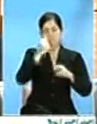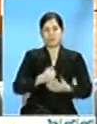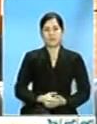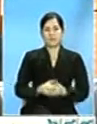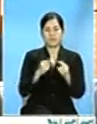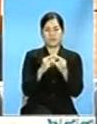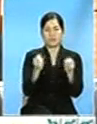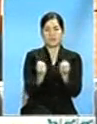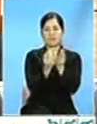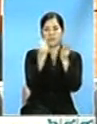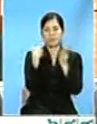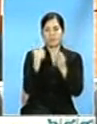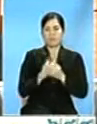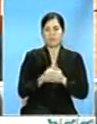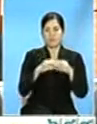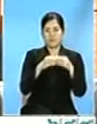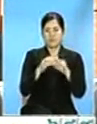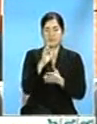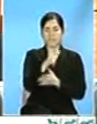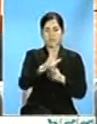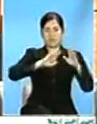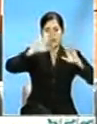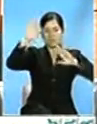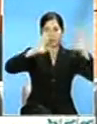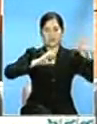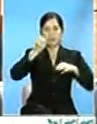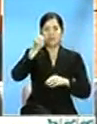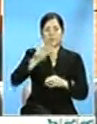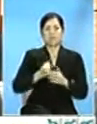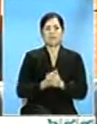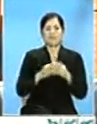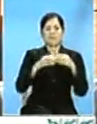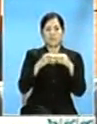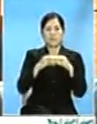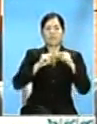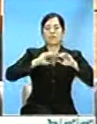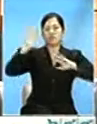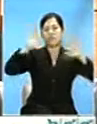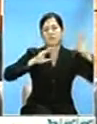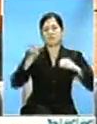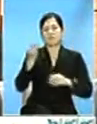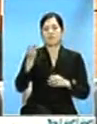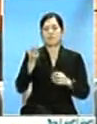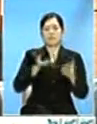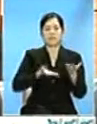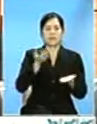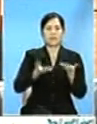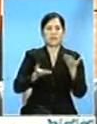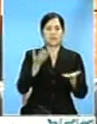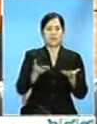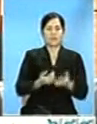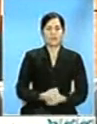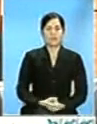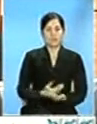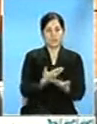ไตยของเสียงข้างมากหรืออนาธิปไตยของเสียงข้างน้อยพูดไปพูดมา